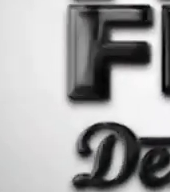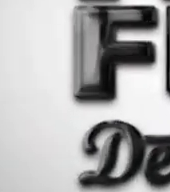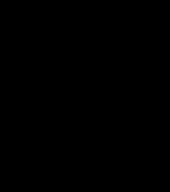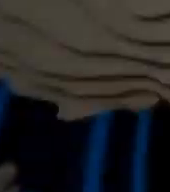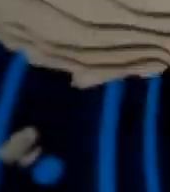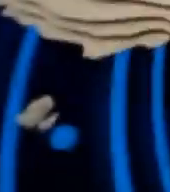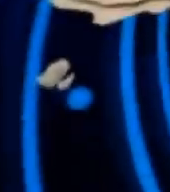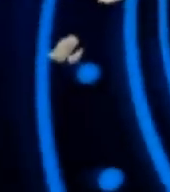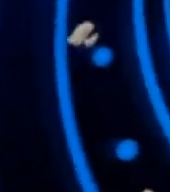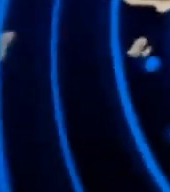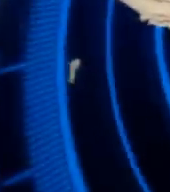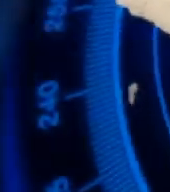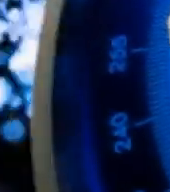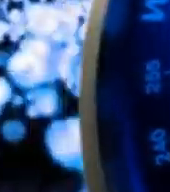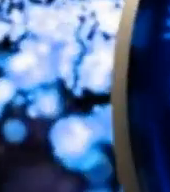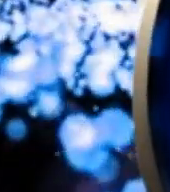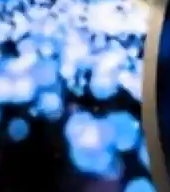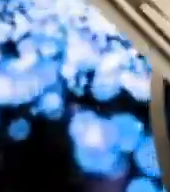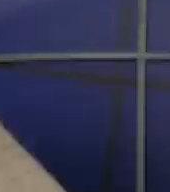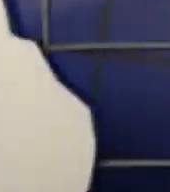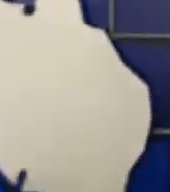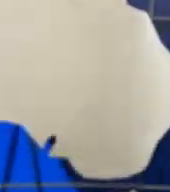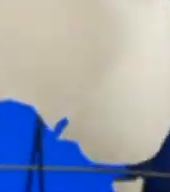देश की धड़कन।